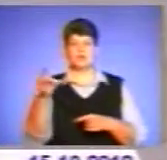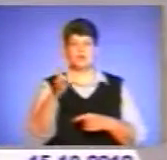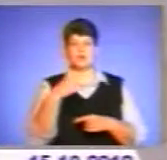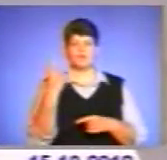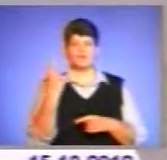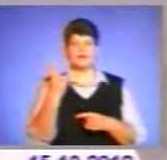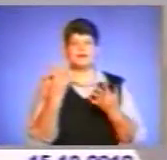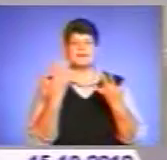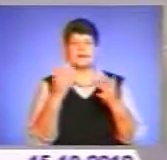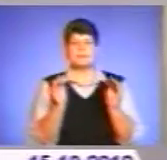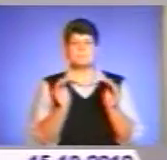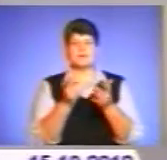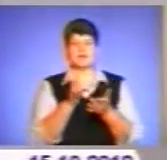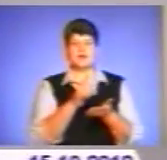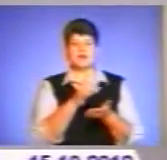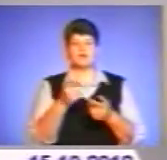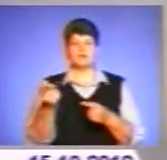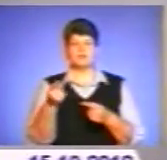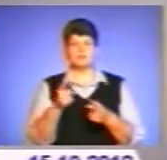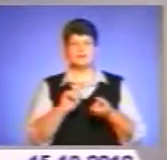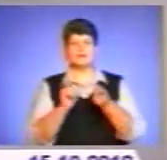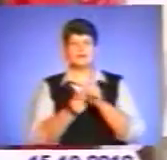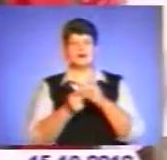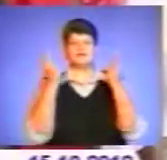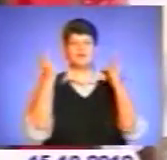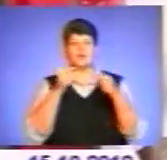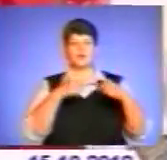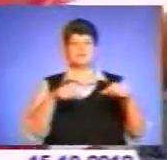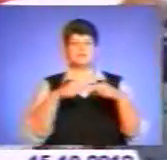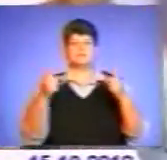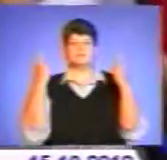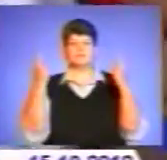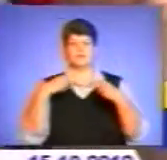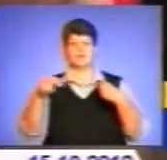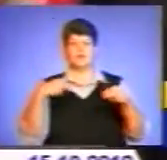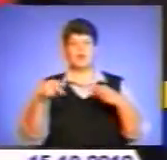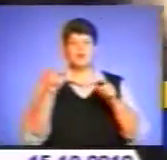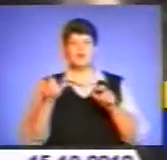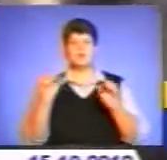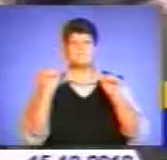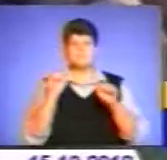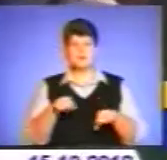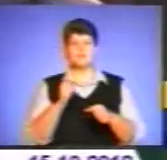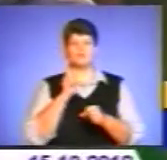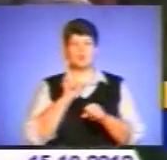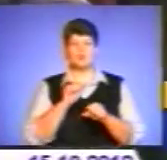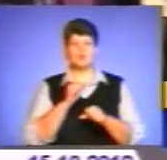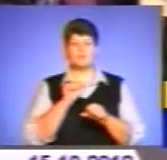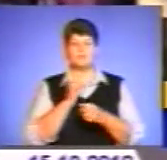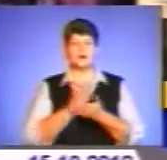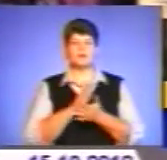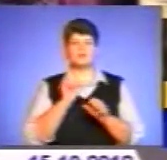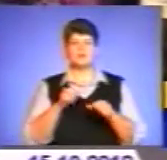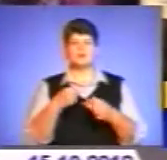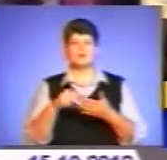Кілька мікрорайонів Тернополя перетворились на великі осередки гамірної торгівлі. Люди мали можливість придбати овочі, фрукти,